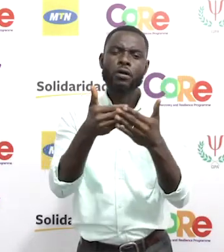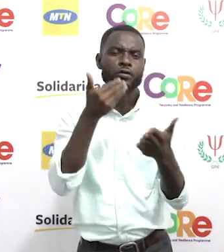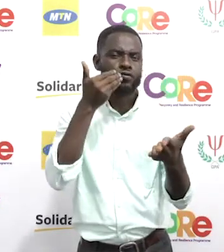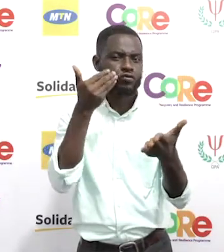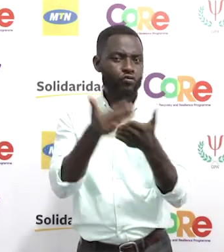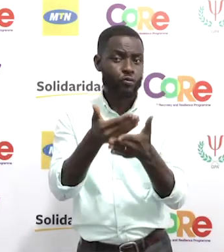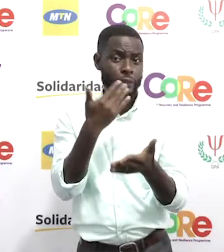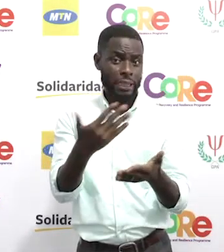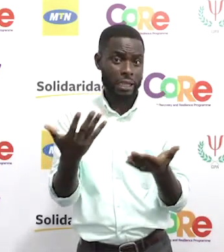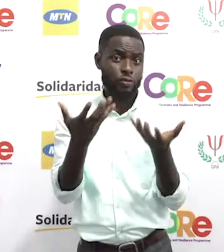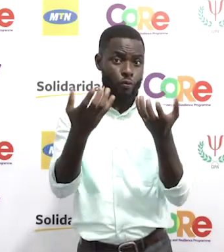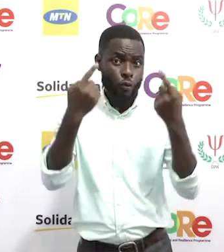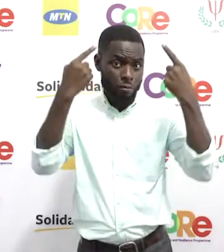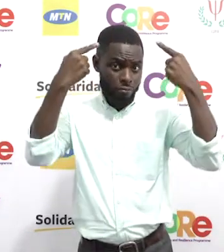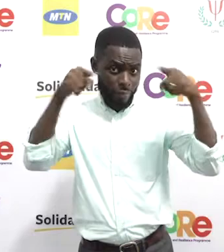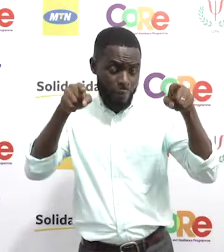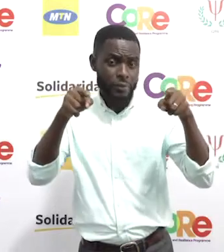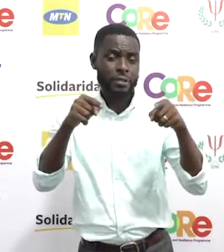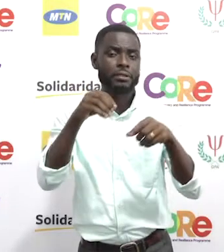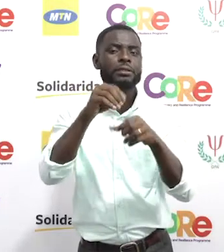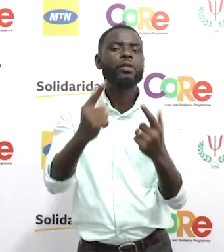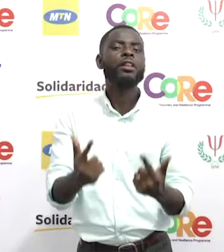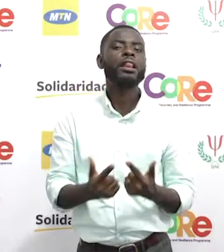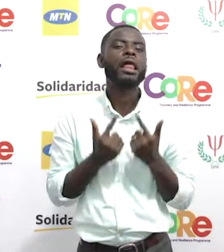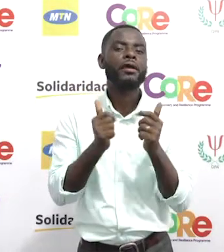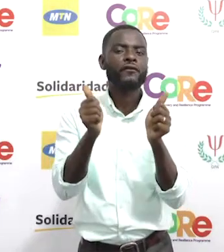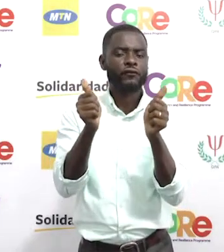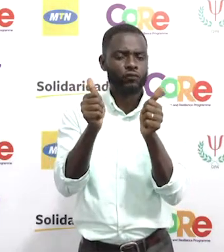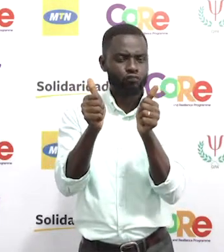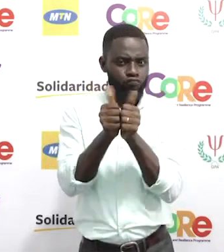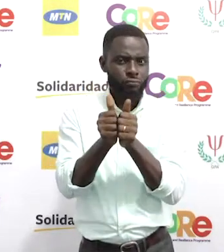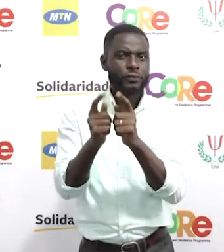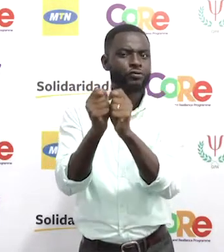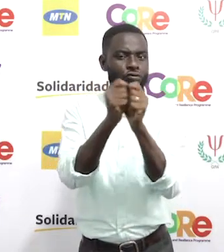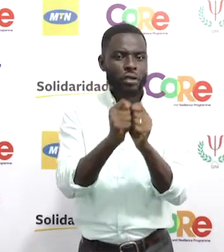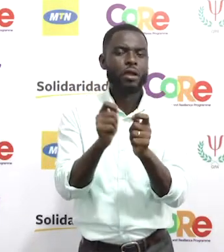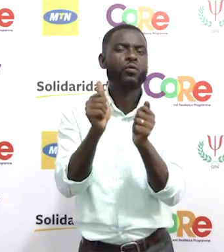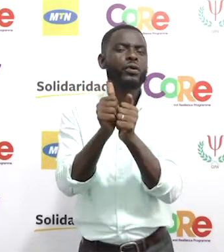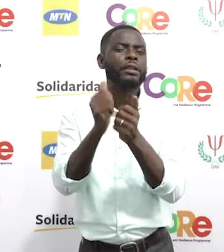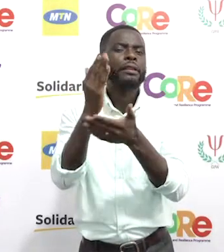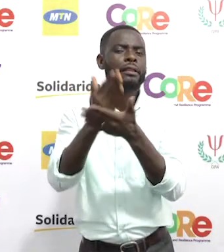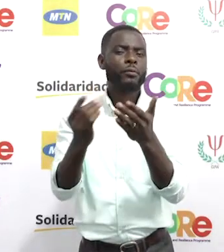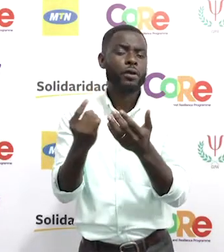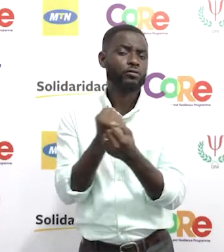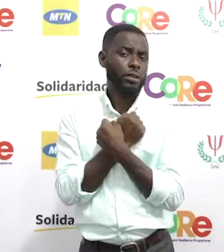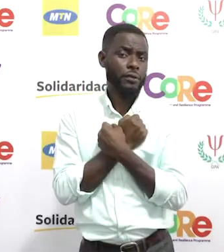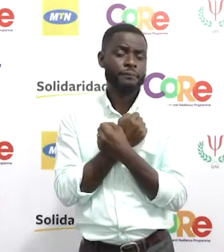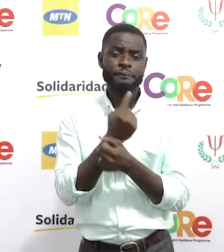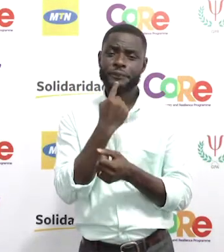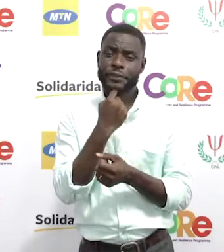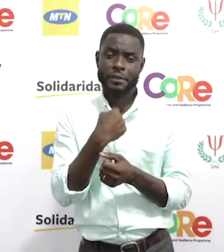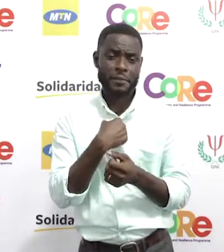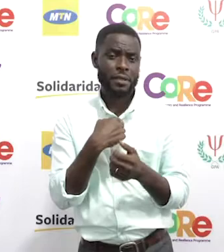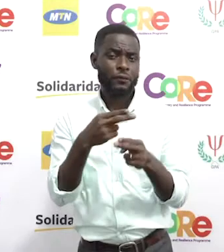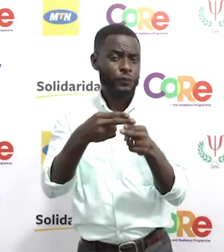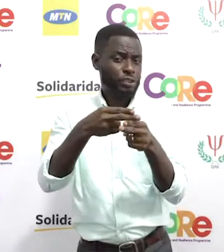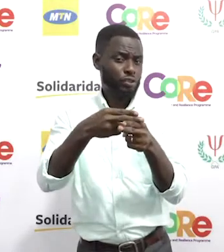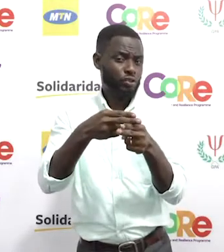Chomo mi boni nu chumone. Eha o nuohi eha. Ye wasap yi boe ano.